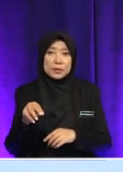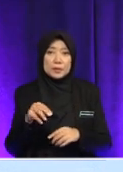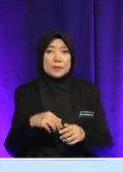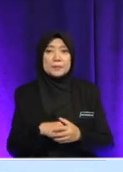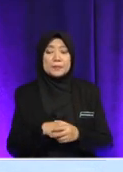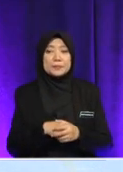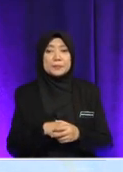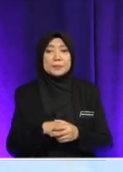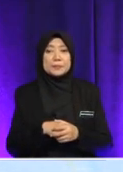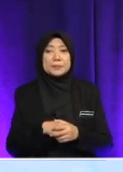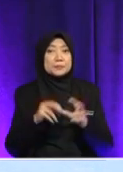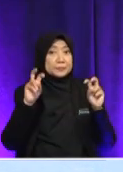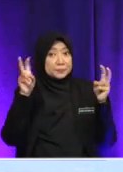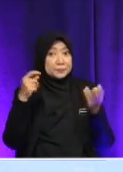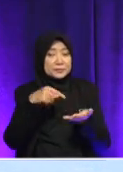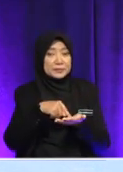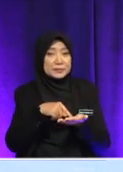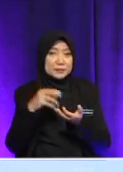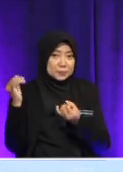buatan dalam